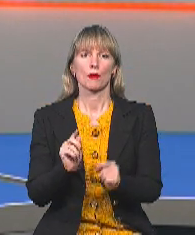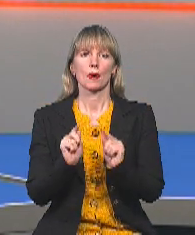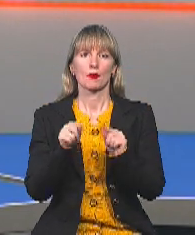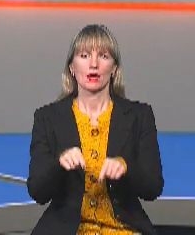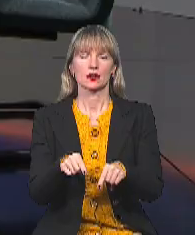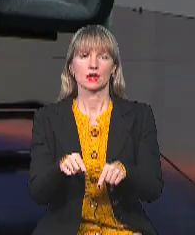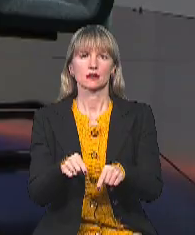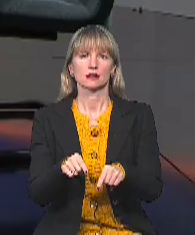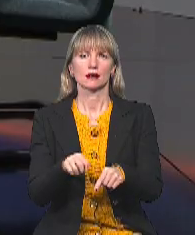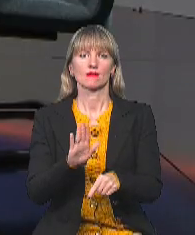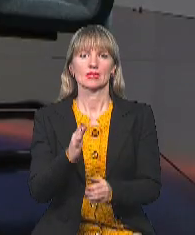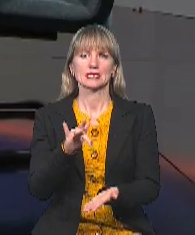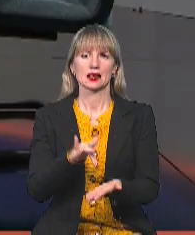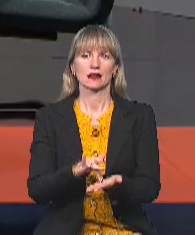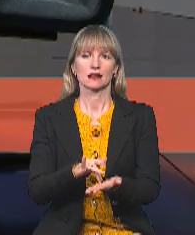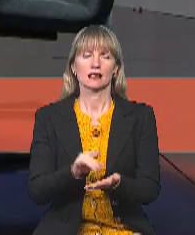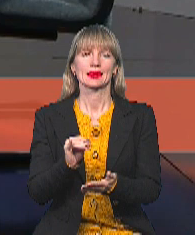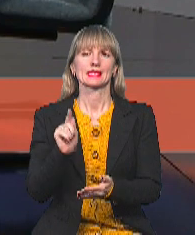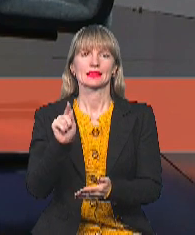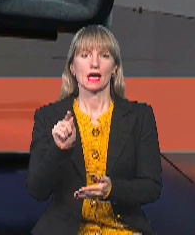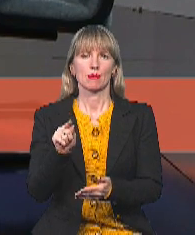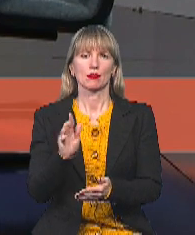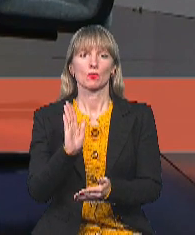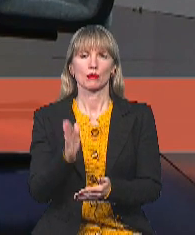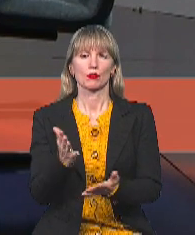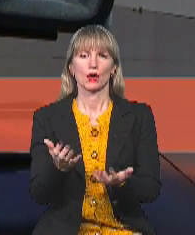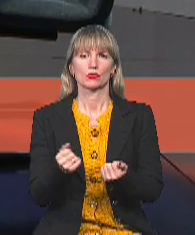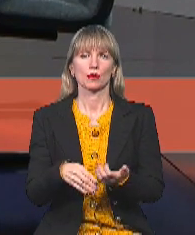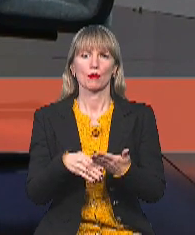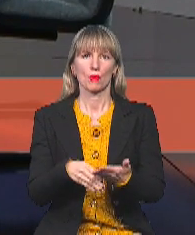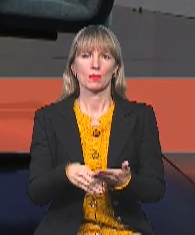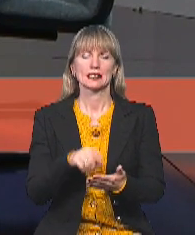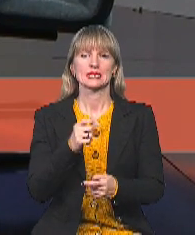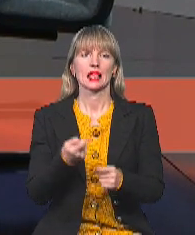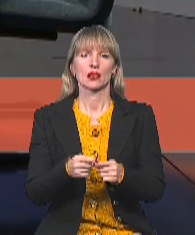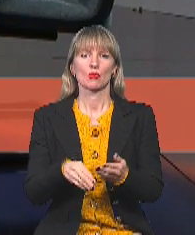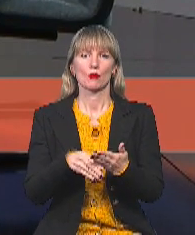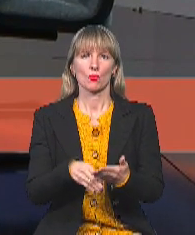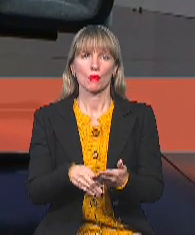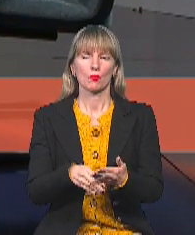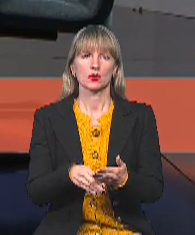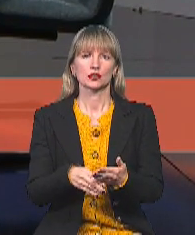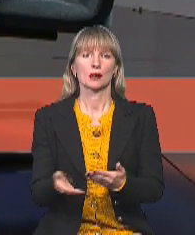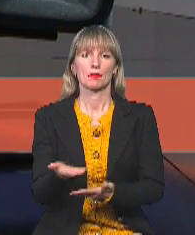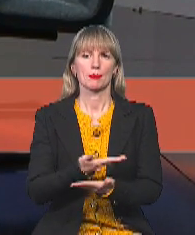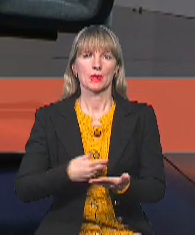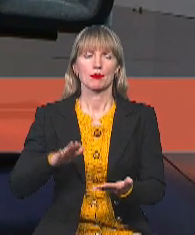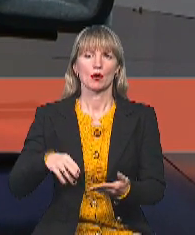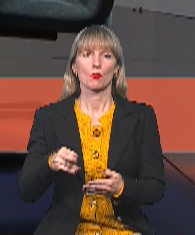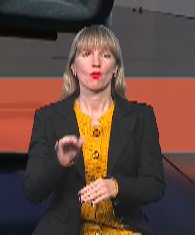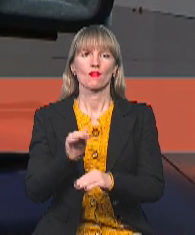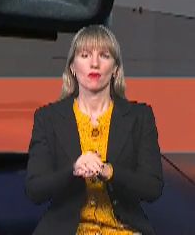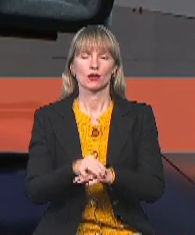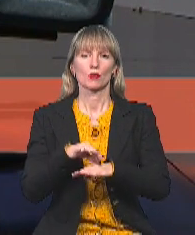попадать в центр, и там ему будет оказана помощь. За эту помощь мы потом по